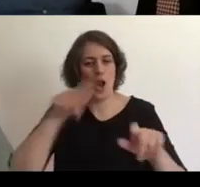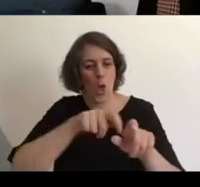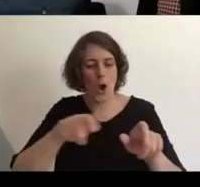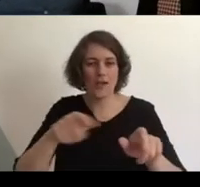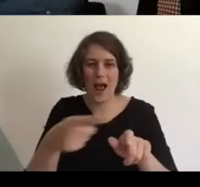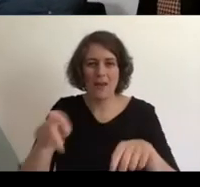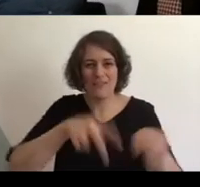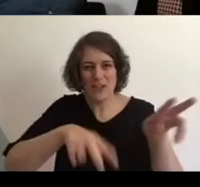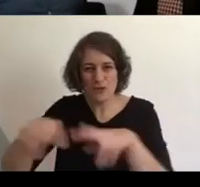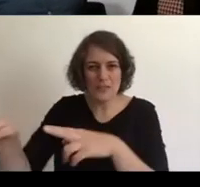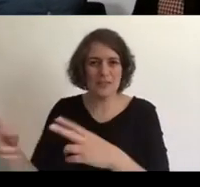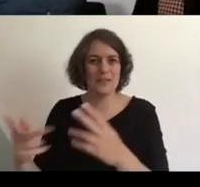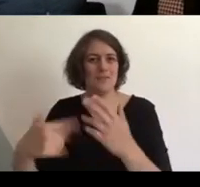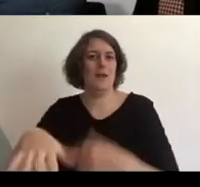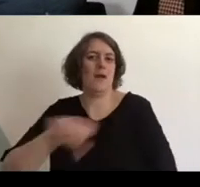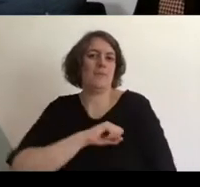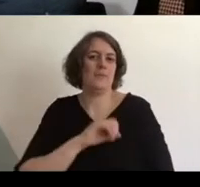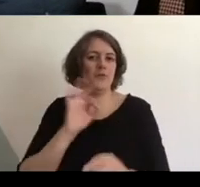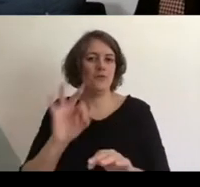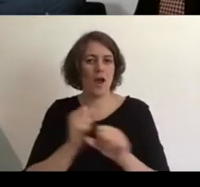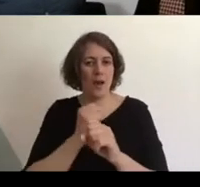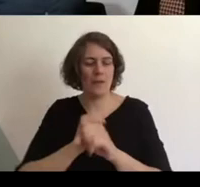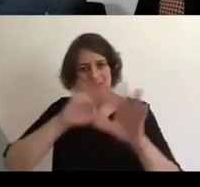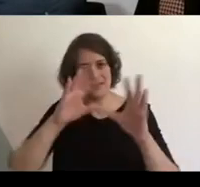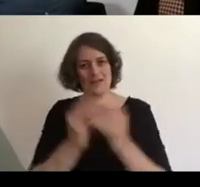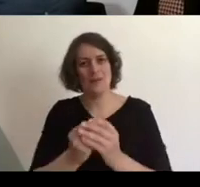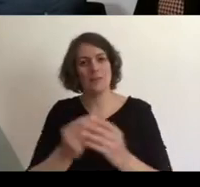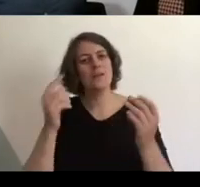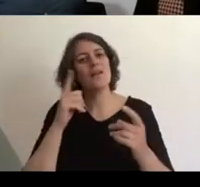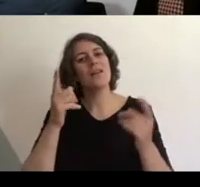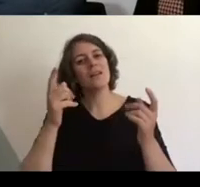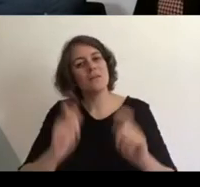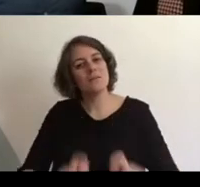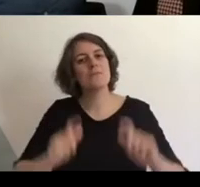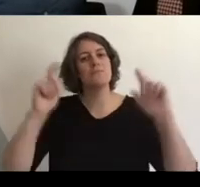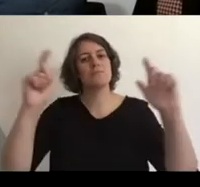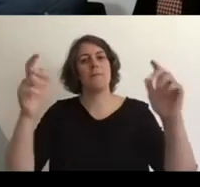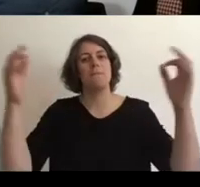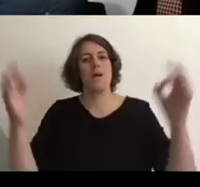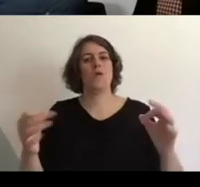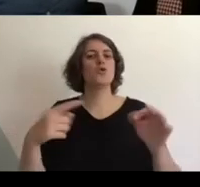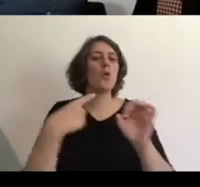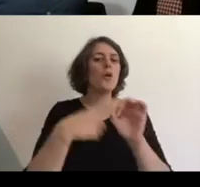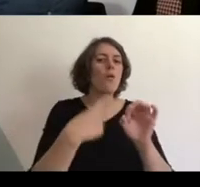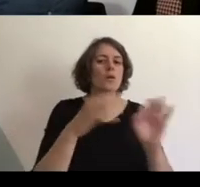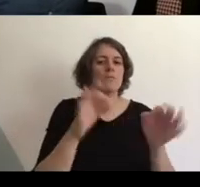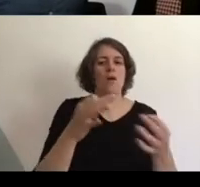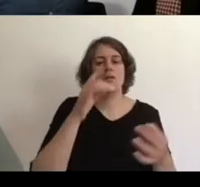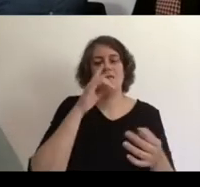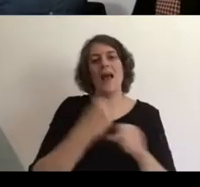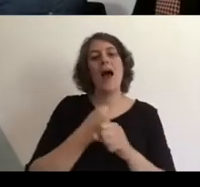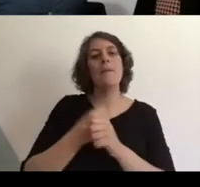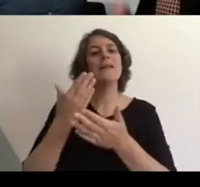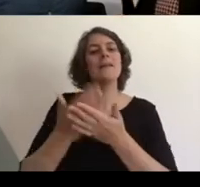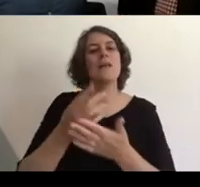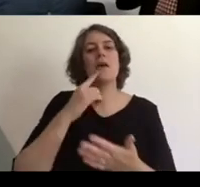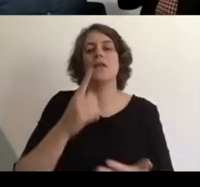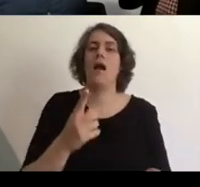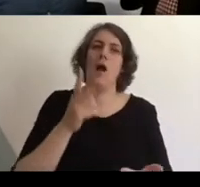finde, man muss es irgendwie hinkriegen, dass das mal in den Vordergrund rückt. Dann braucht man nämlich die Quote nicht, weil wenn der Arbeitgeber sieht, hey, ich profitiere,